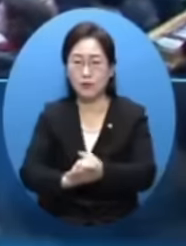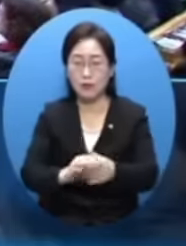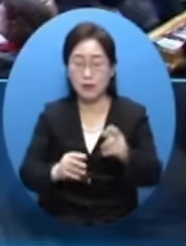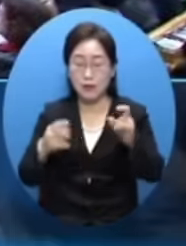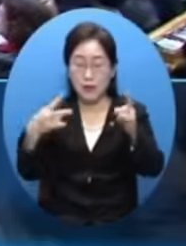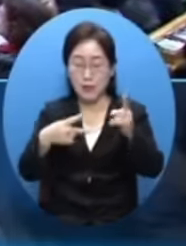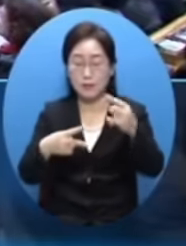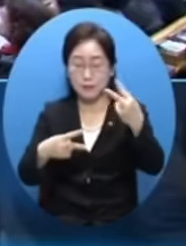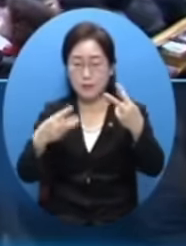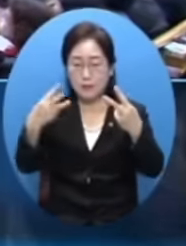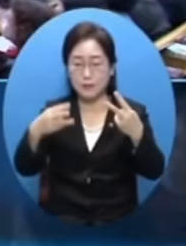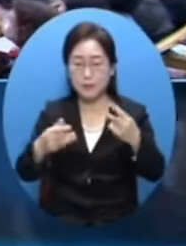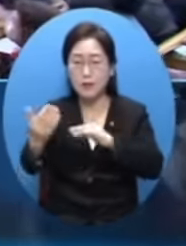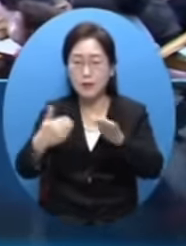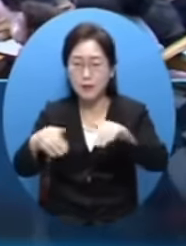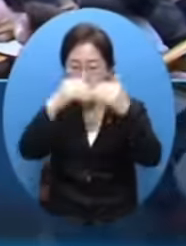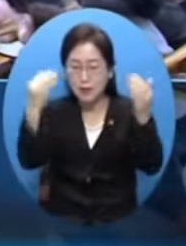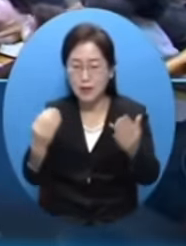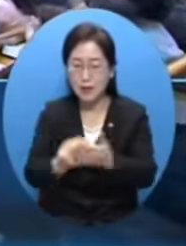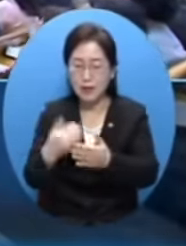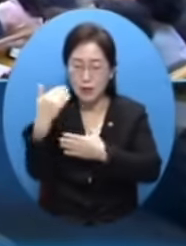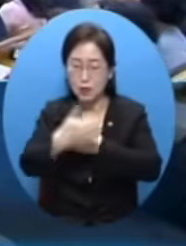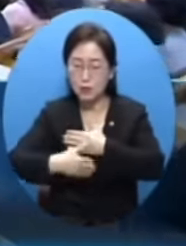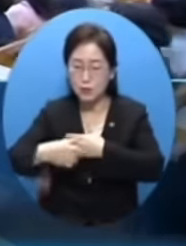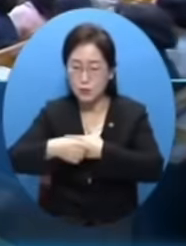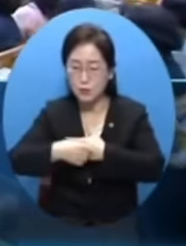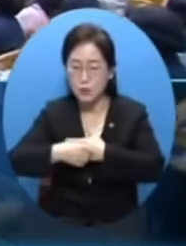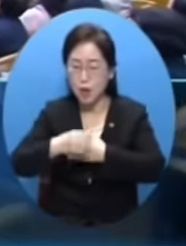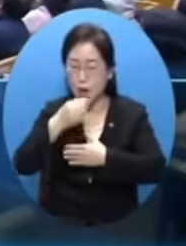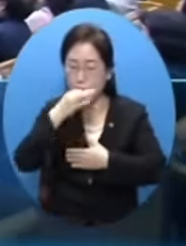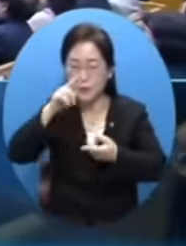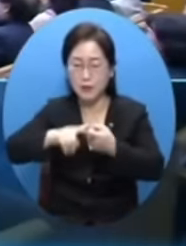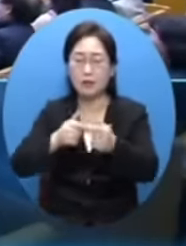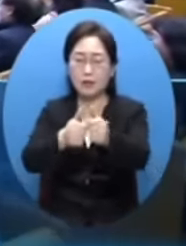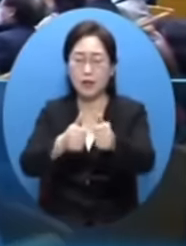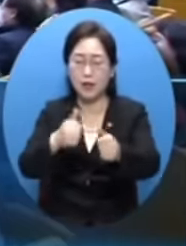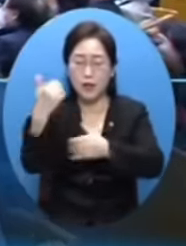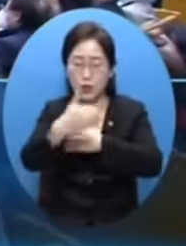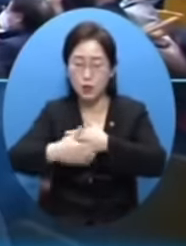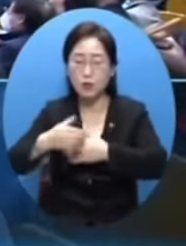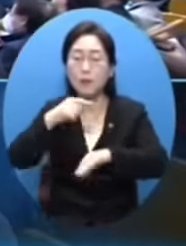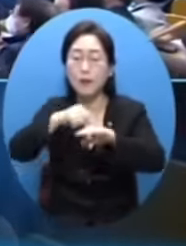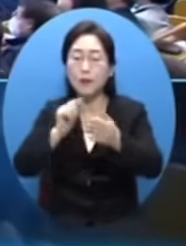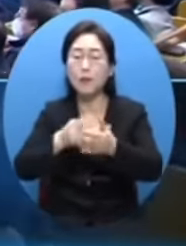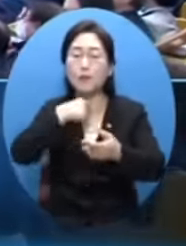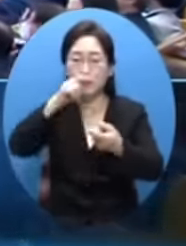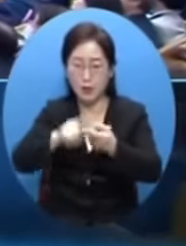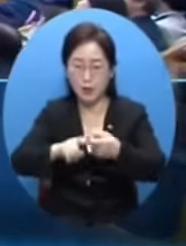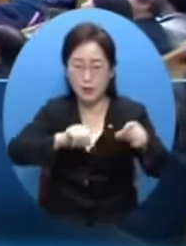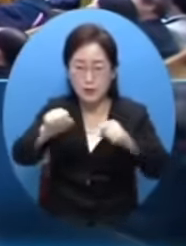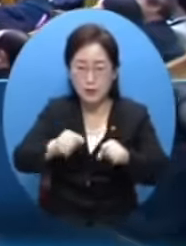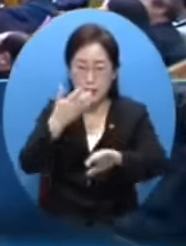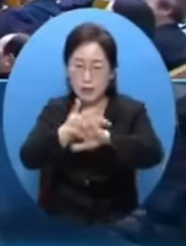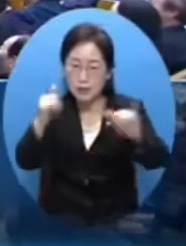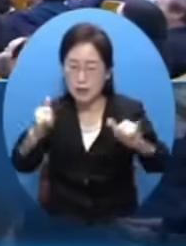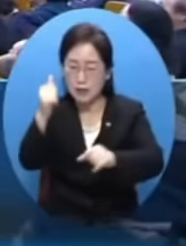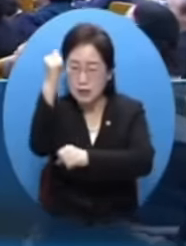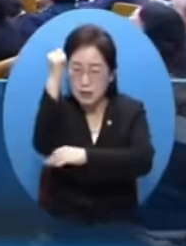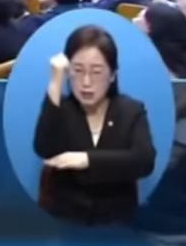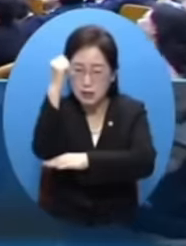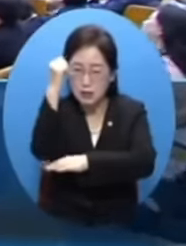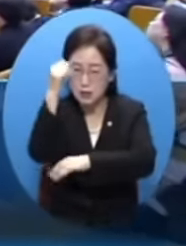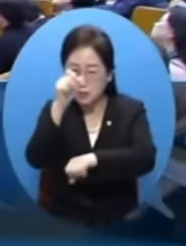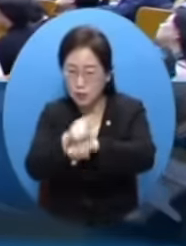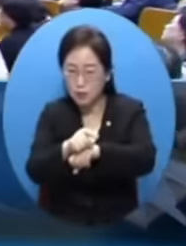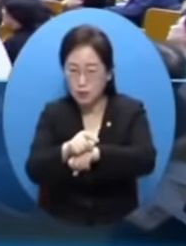다 그 가운데서 우리의 육체 욕심을 따라 지내며 육체와 마음에 원하는 것을 하여 다른 이들과 같이 본질상